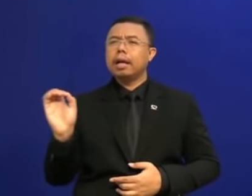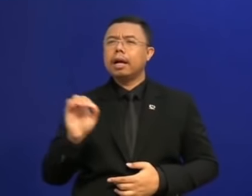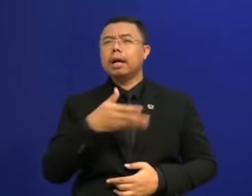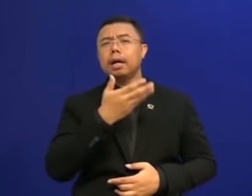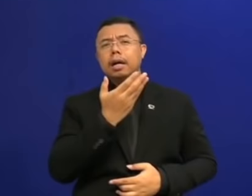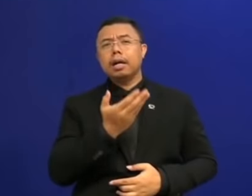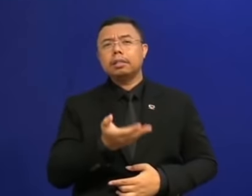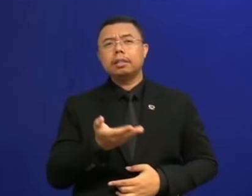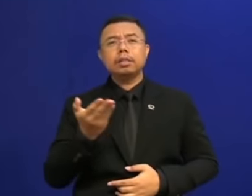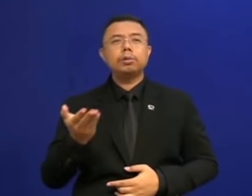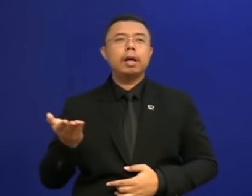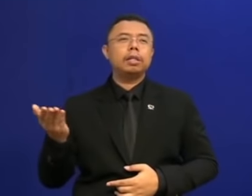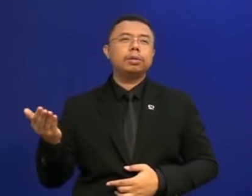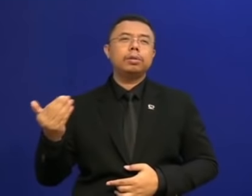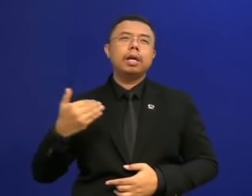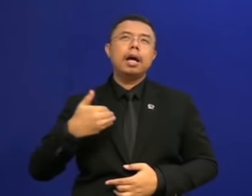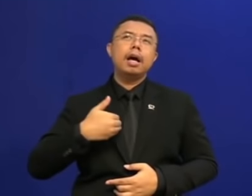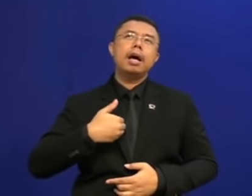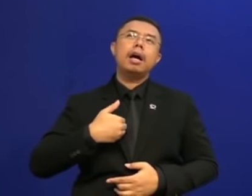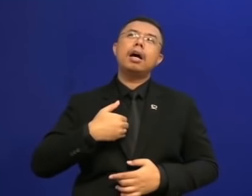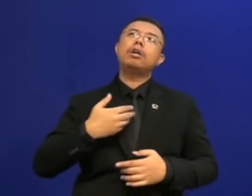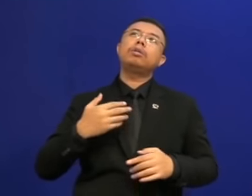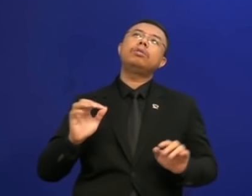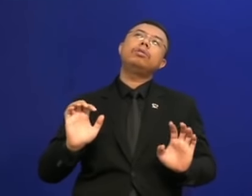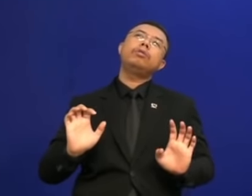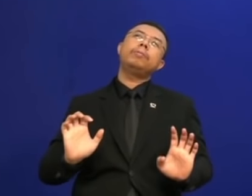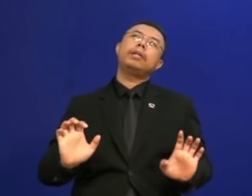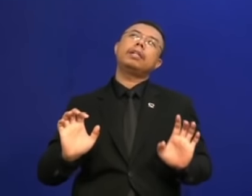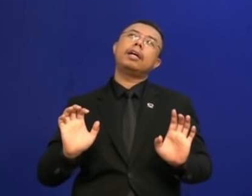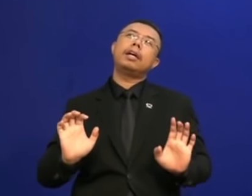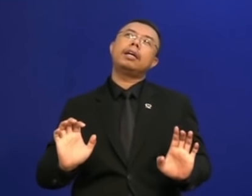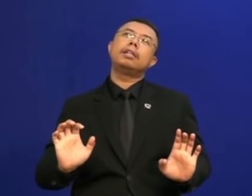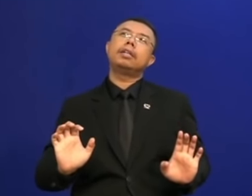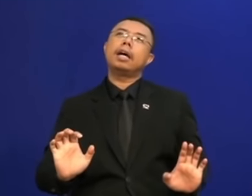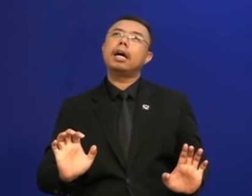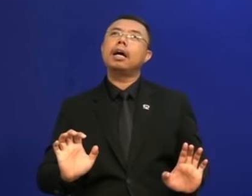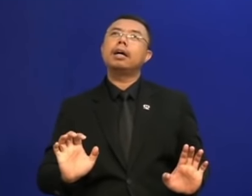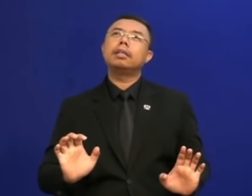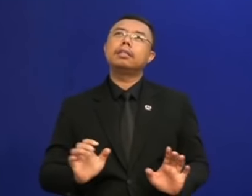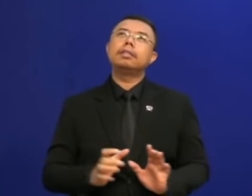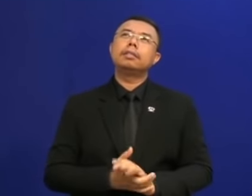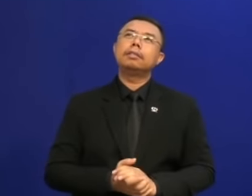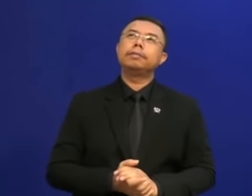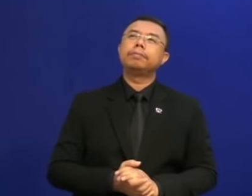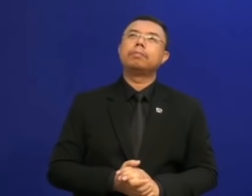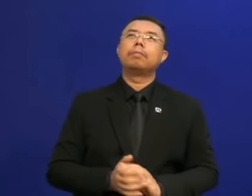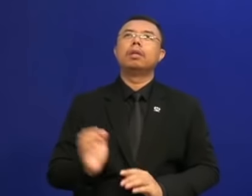Tak ada sesuatu yang ku pertahankan,